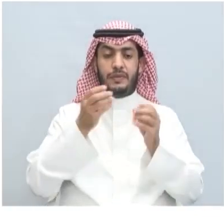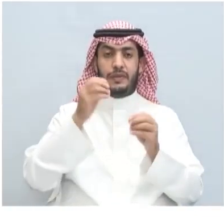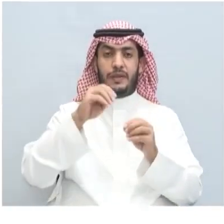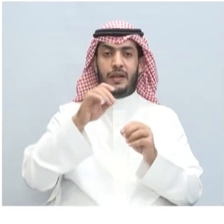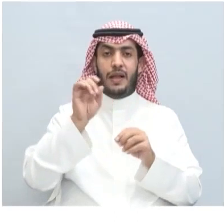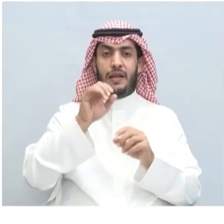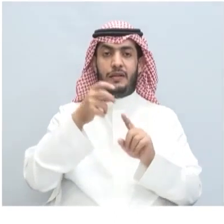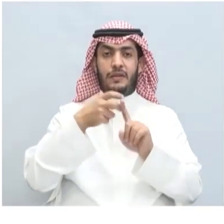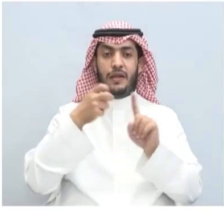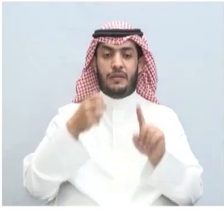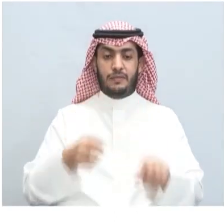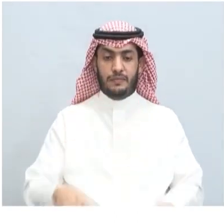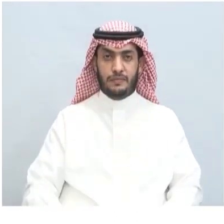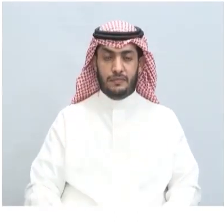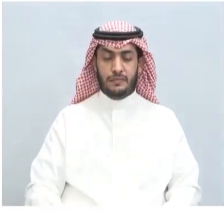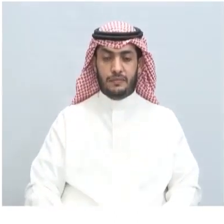عدد الاسهم